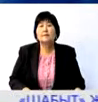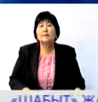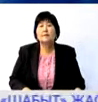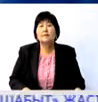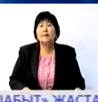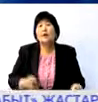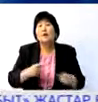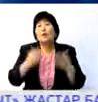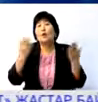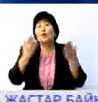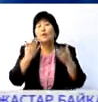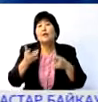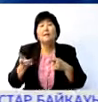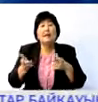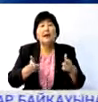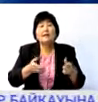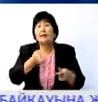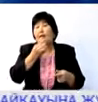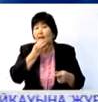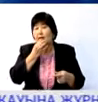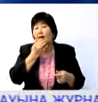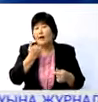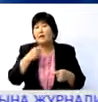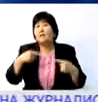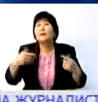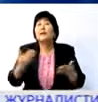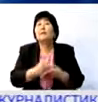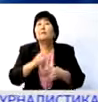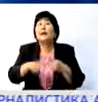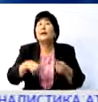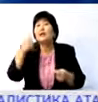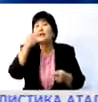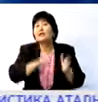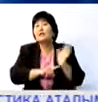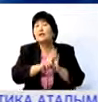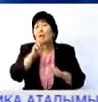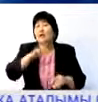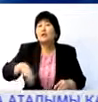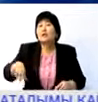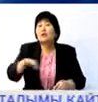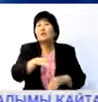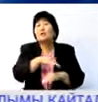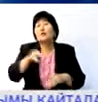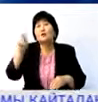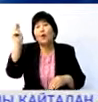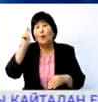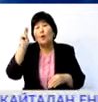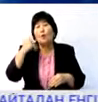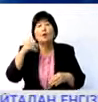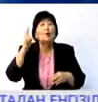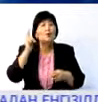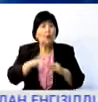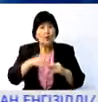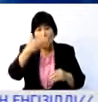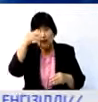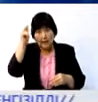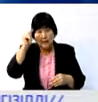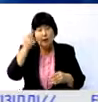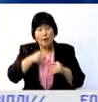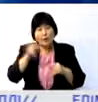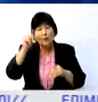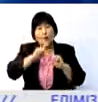Бұл бейнематериалымыз әзірге әзірлік үстінде. Басқа да ақпараттар. Келесі жылдан бастап елімізде сырттай оқу түбегейлі тоқтатылады. Сондай-ақ